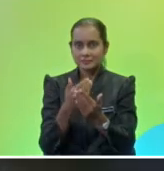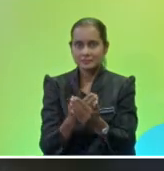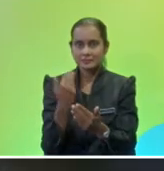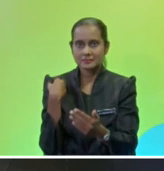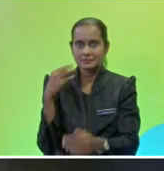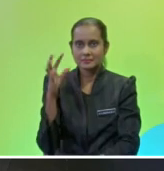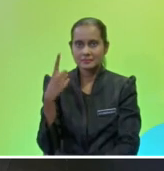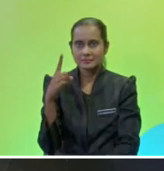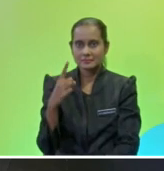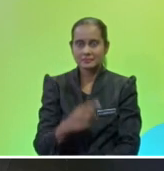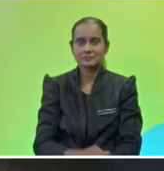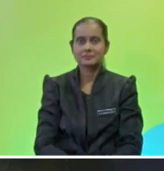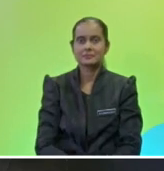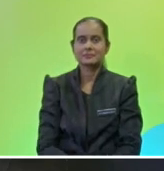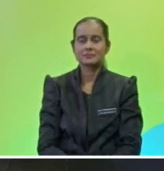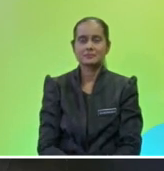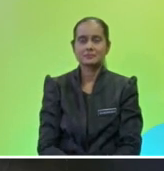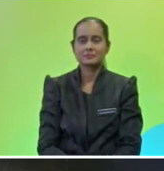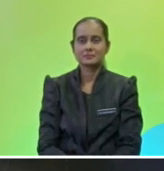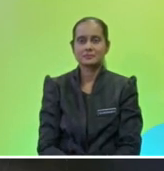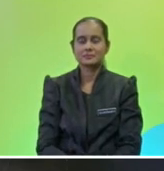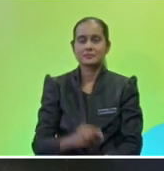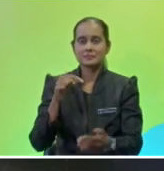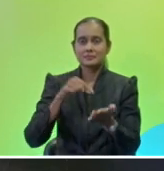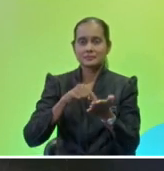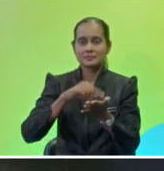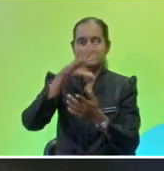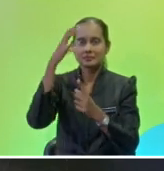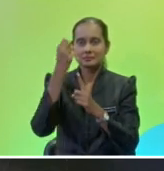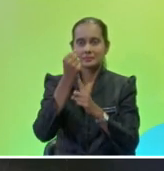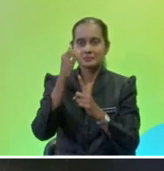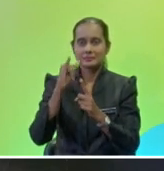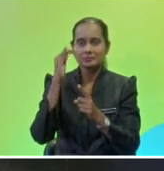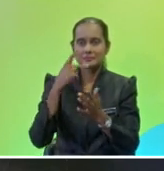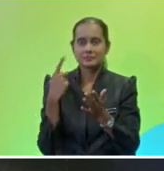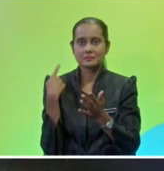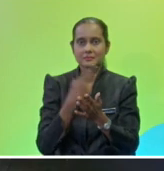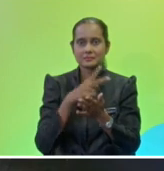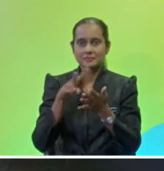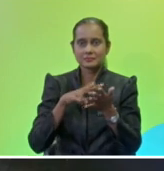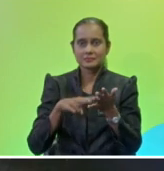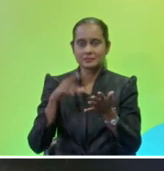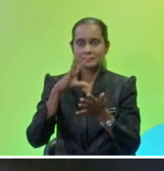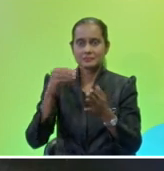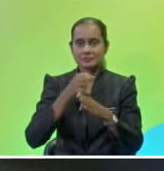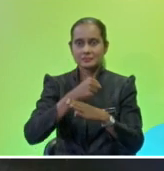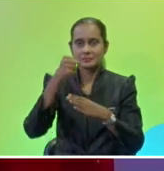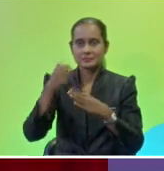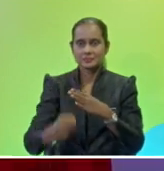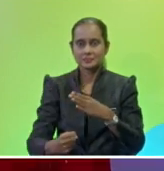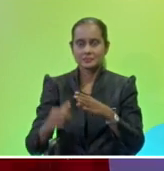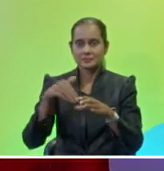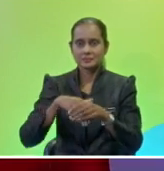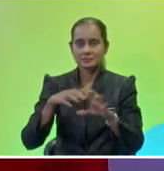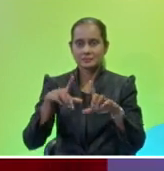11 cendawan nah ini situasi ya kita akan bacakan dan murid akan selesaikan biasanya di dalam kelas